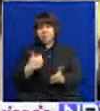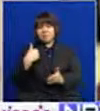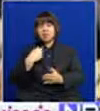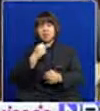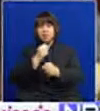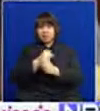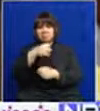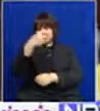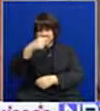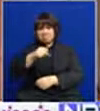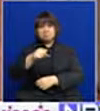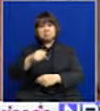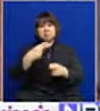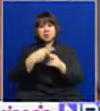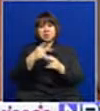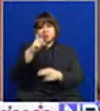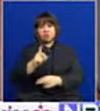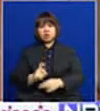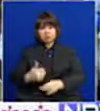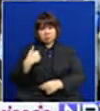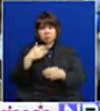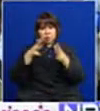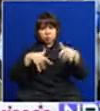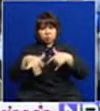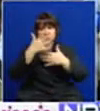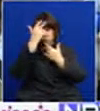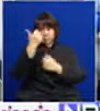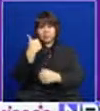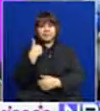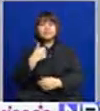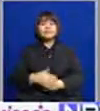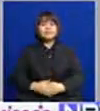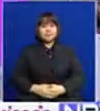อให้เกิดความเสียหายต่อรัฐซึ่งอยู่ในความสนใจของประชาชน